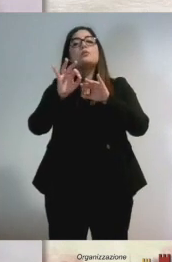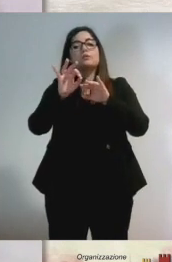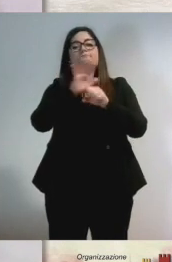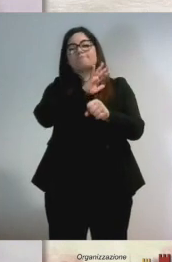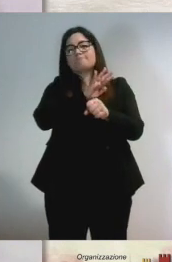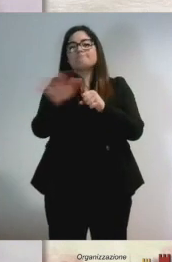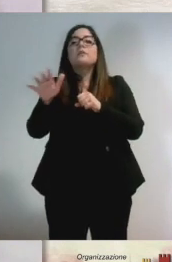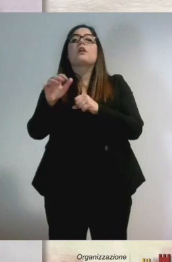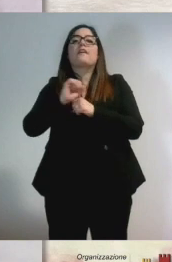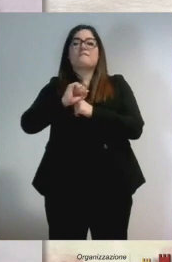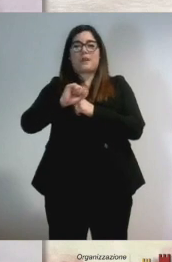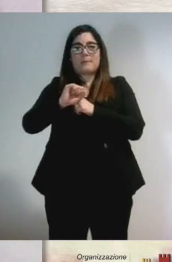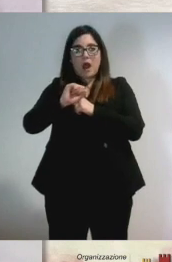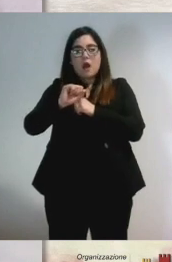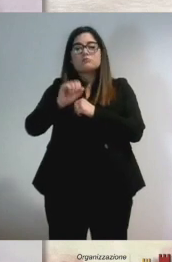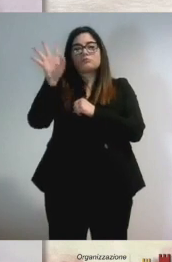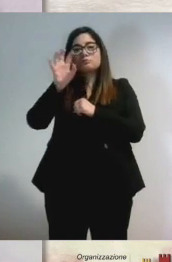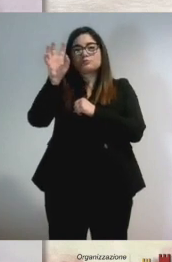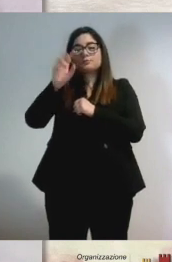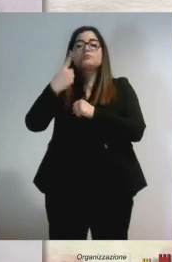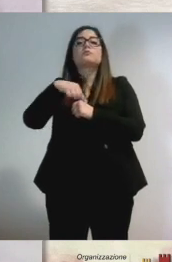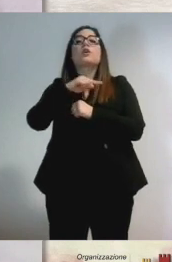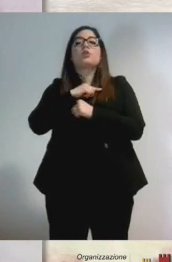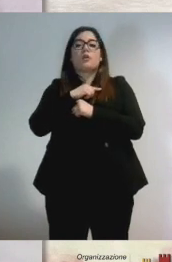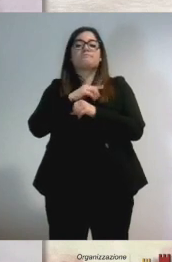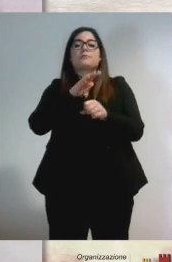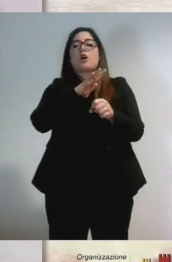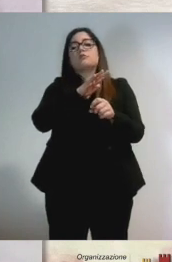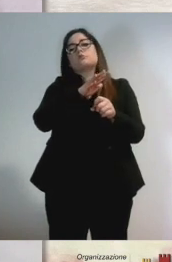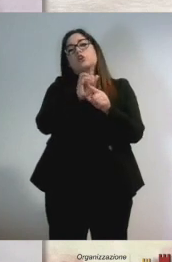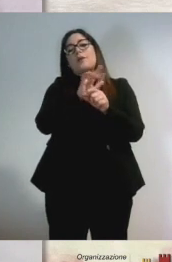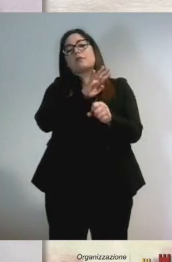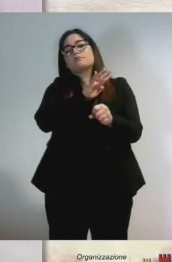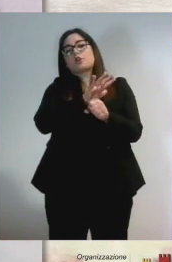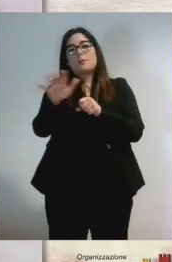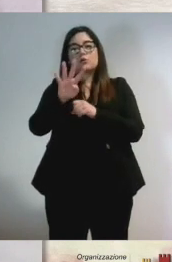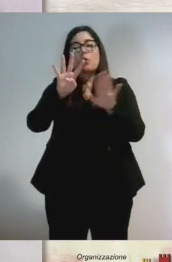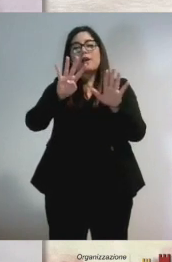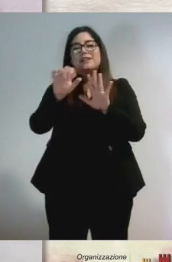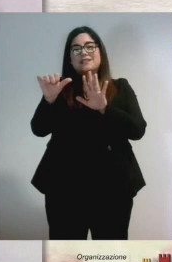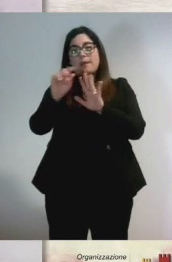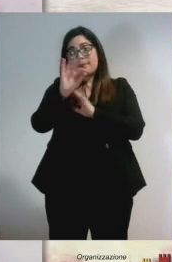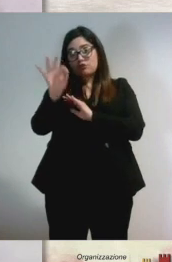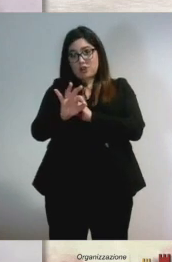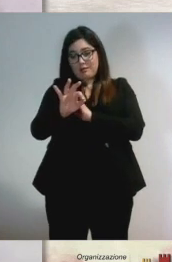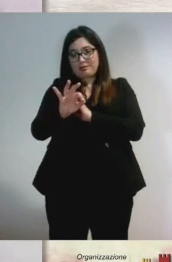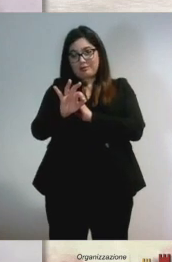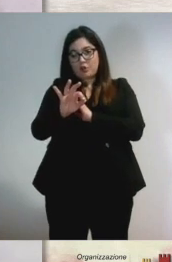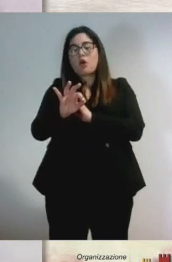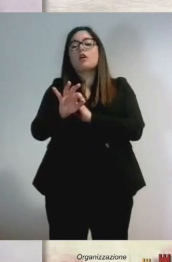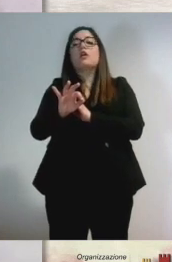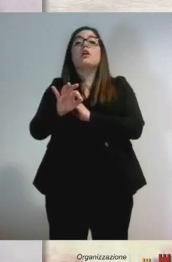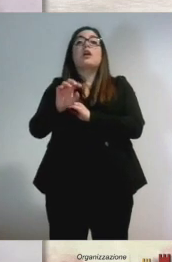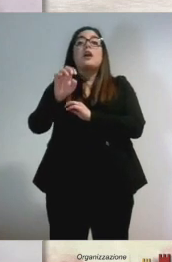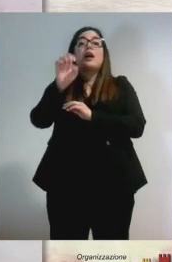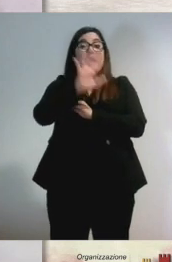il 2020 e il 2021 una copertura del 46% raggiungendo 16 milioni di abitazioni in Europa solo il Regno Unito